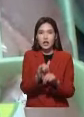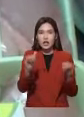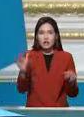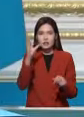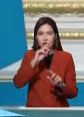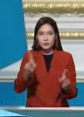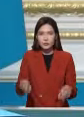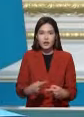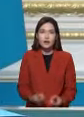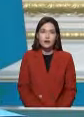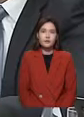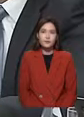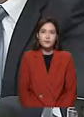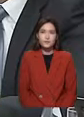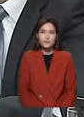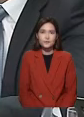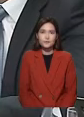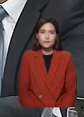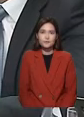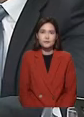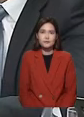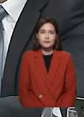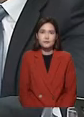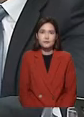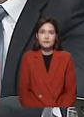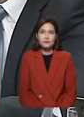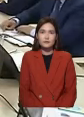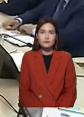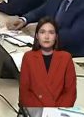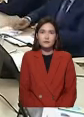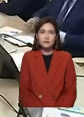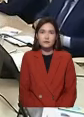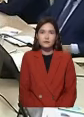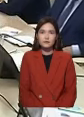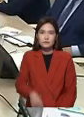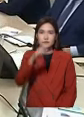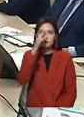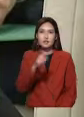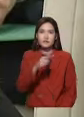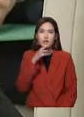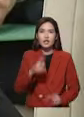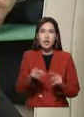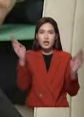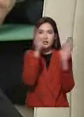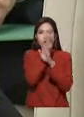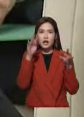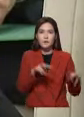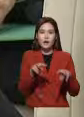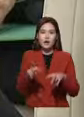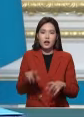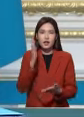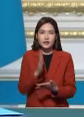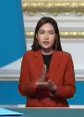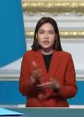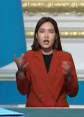асырылмақ. Казахстан в ближайшее время планирует увеличить на 1 миллион тонн мощности. Қазақстан жуығарада климаттық бақылау жүйесі бар, өнім